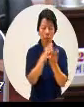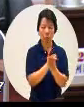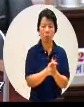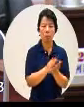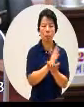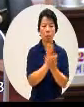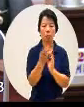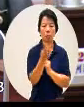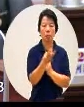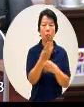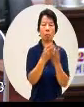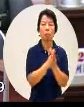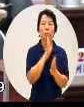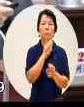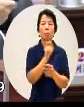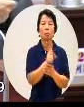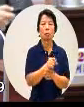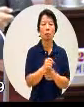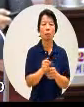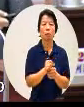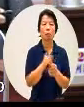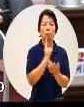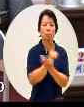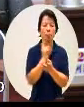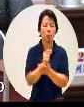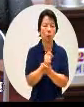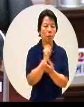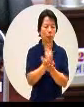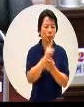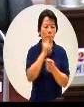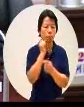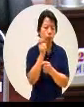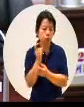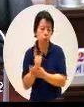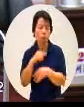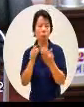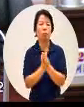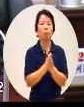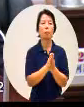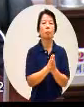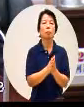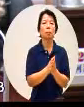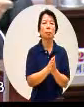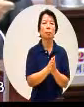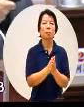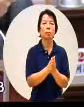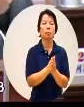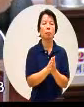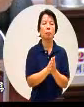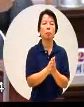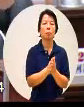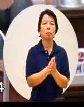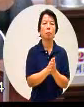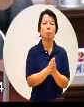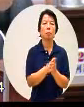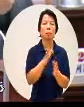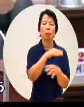項齁是有月份的其他每一項都是每一個月定期都在收的是不是這樣這裡啊那